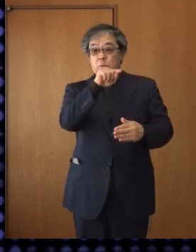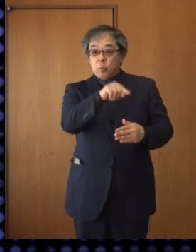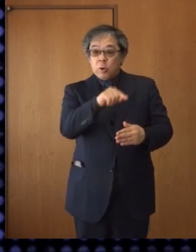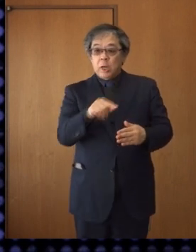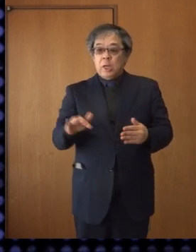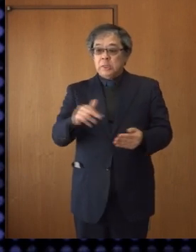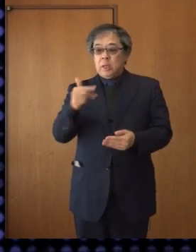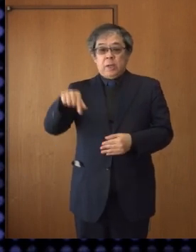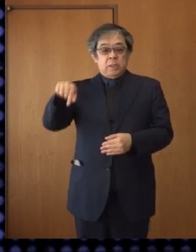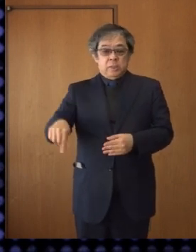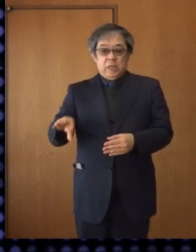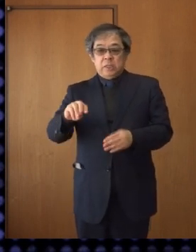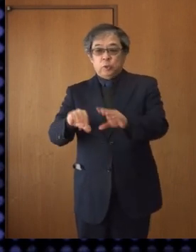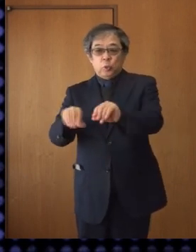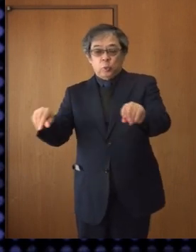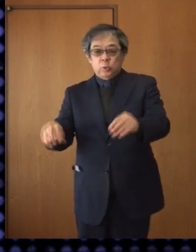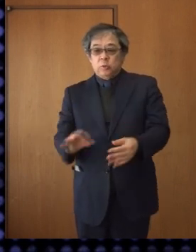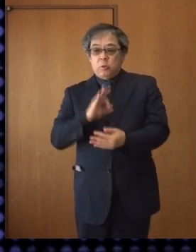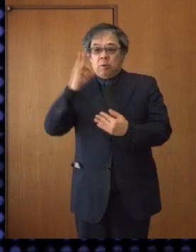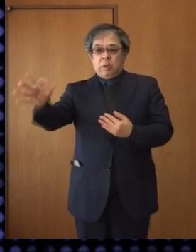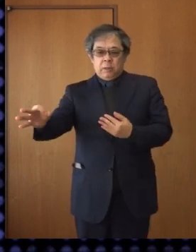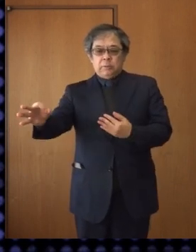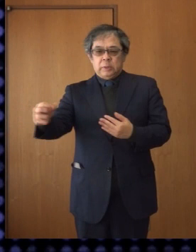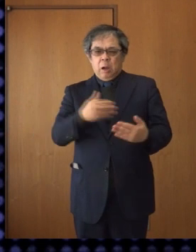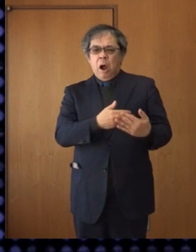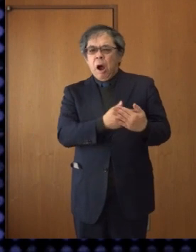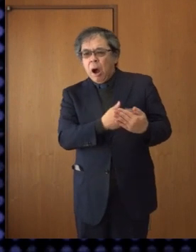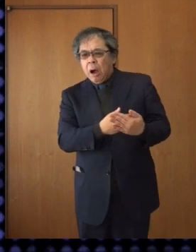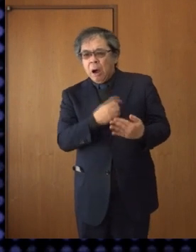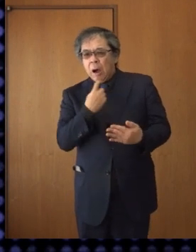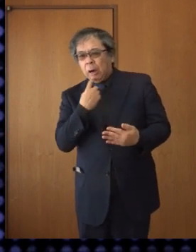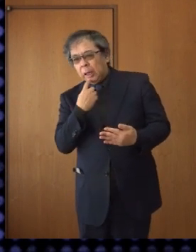が明らかとなり、緊張感が高まりました。